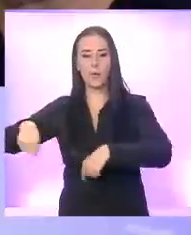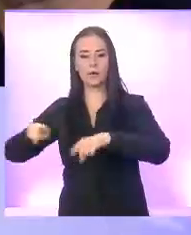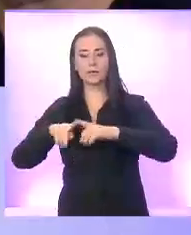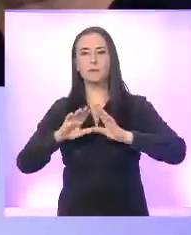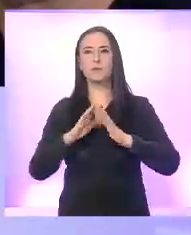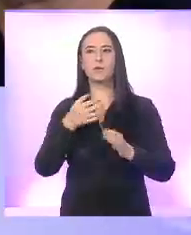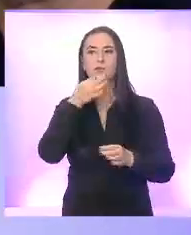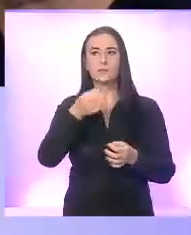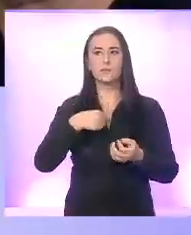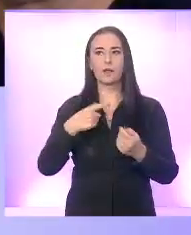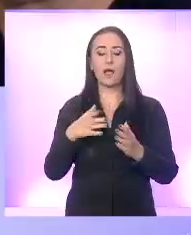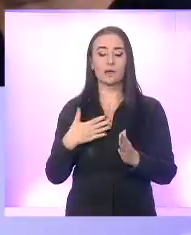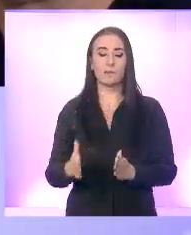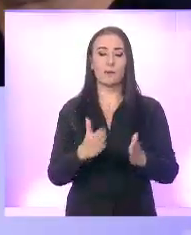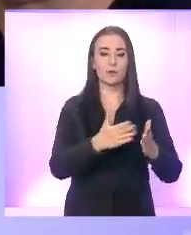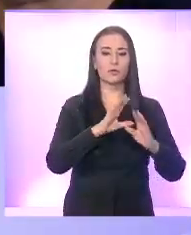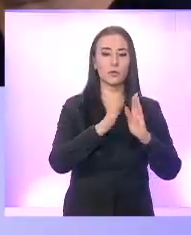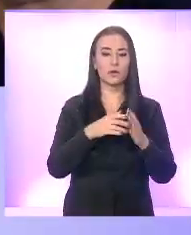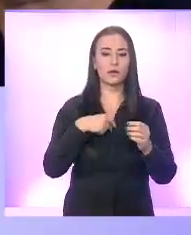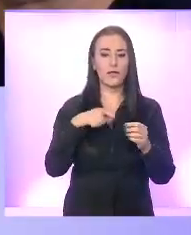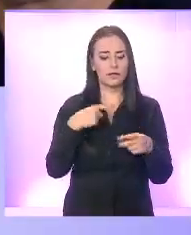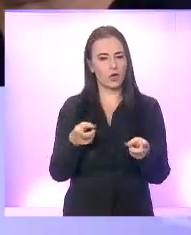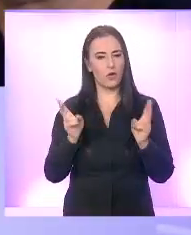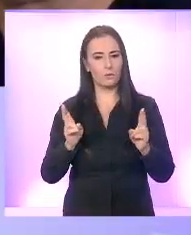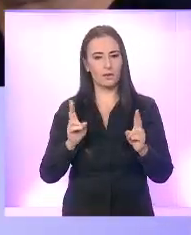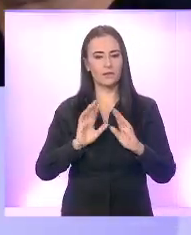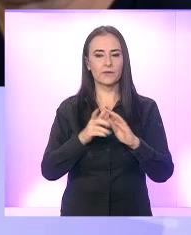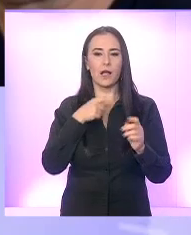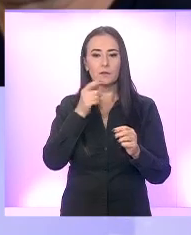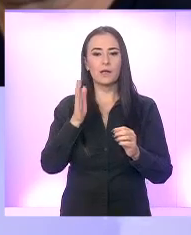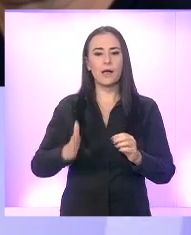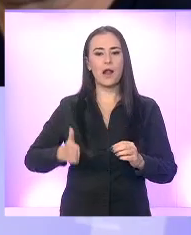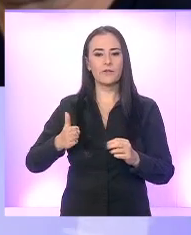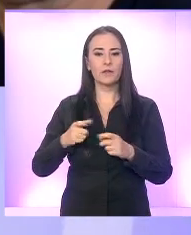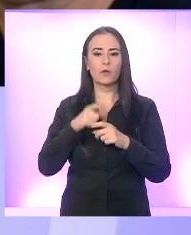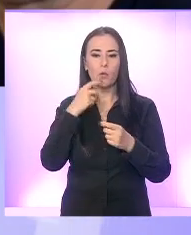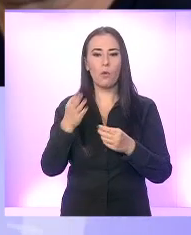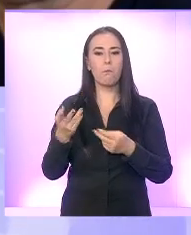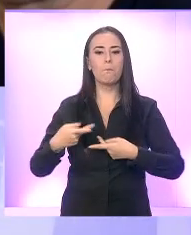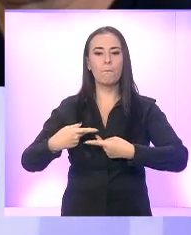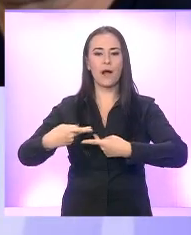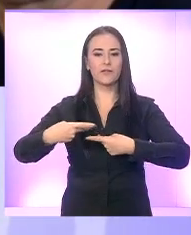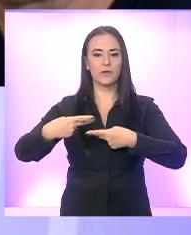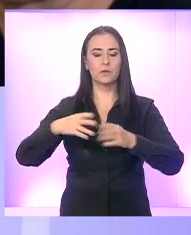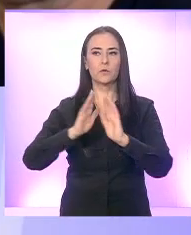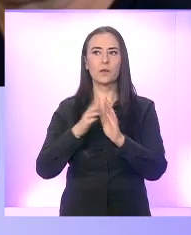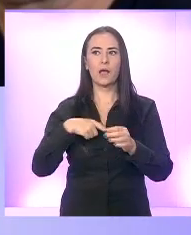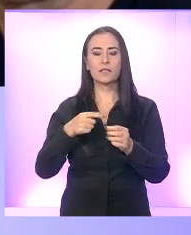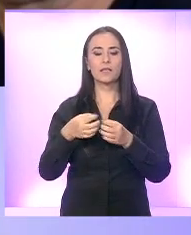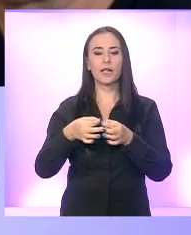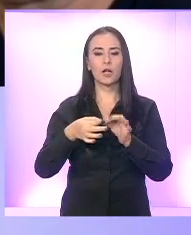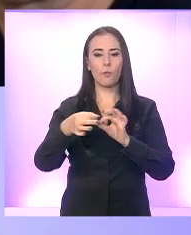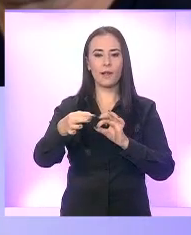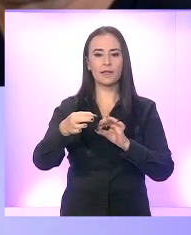pe șosea sau pe autostradă, poate era normal să fie pe calea ferată acea marfă. Nu să facă kilometri